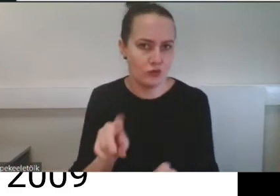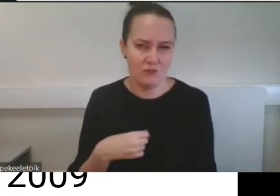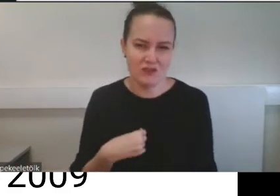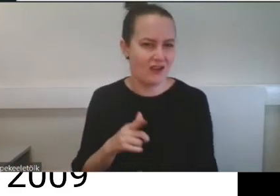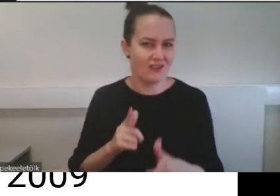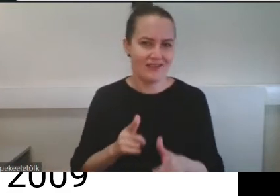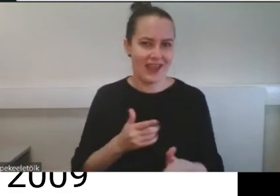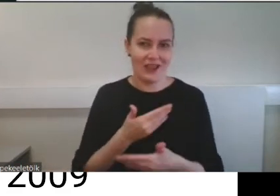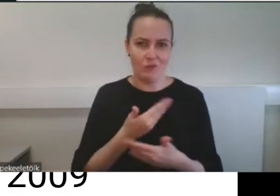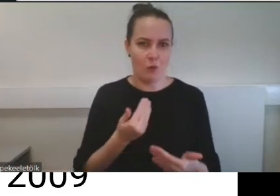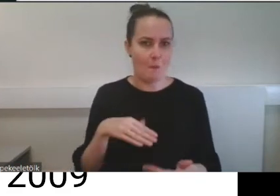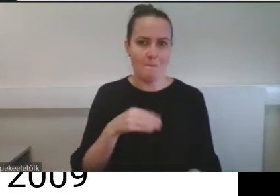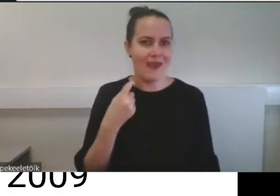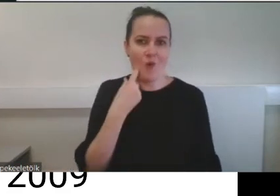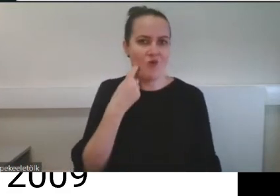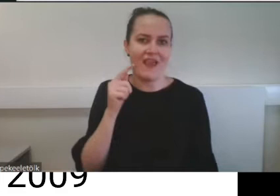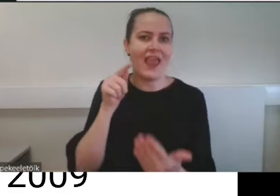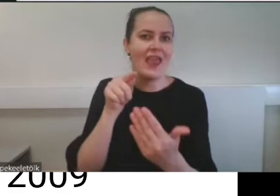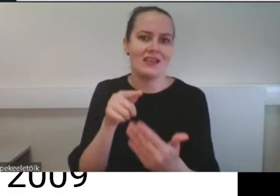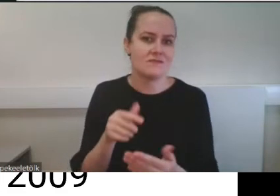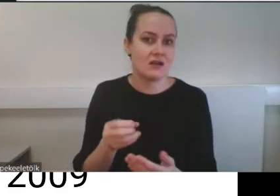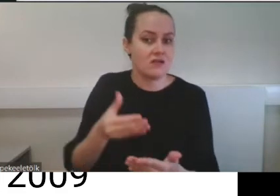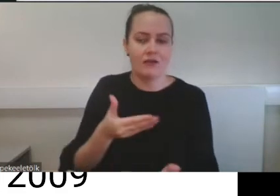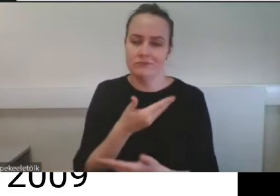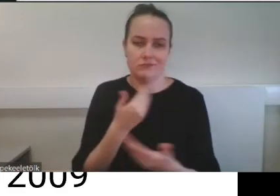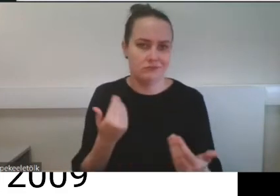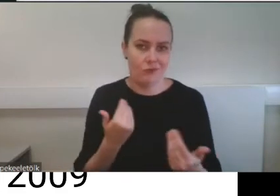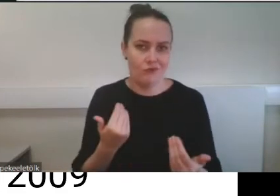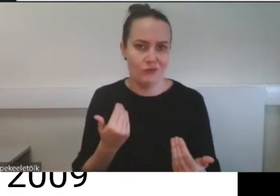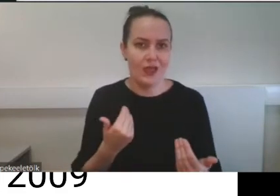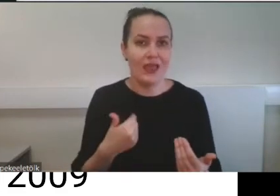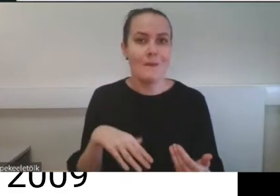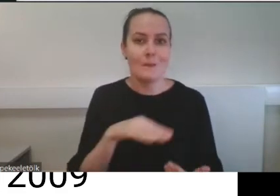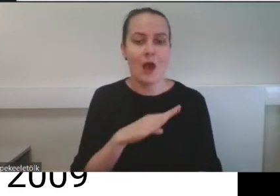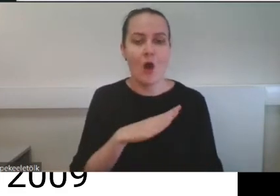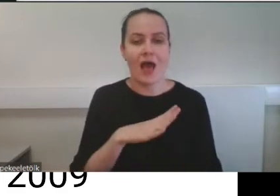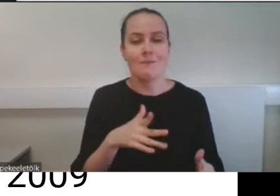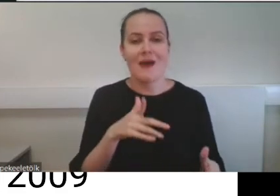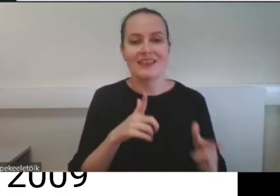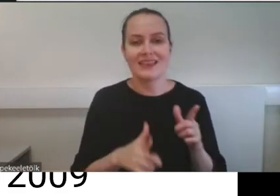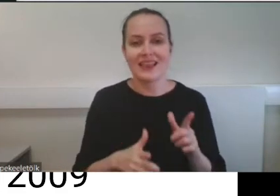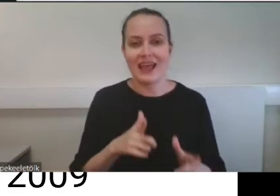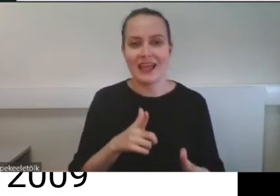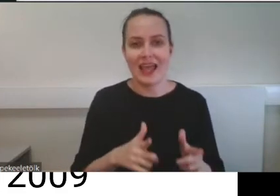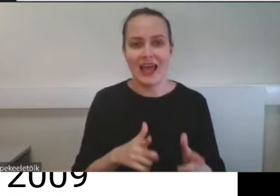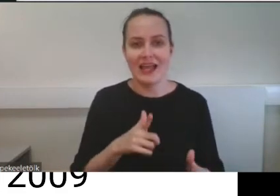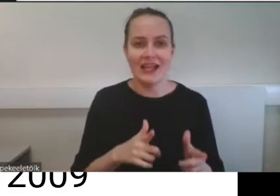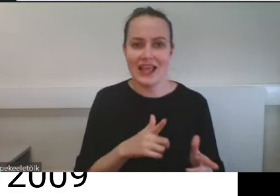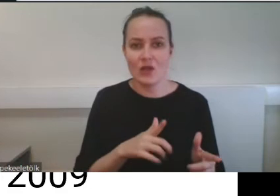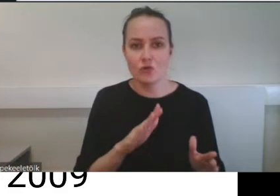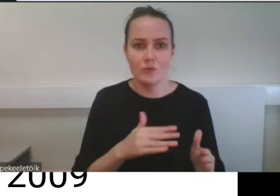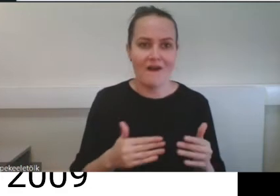kaalub ka laste küsitlemist, mis on selles mõttes nagu uudne ja nagu hea mõte, kuna